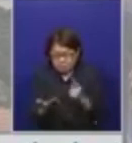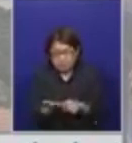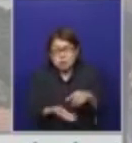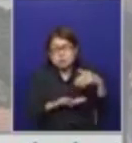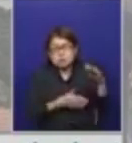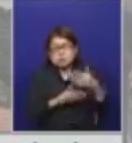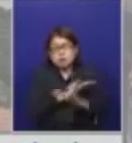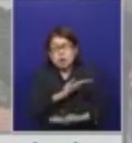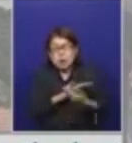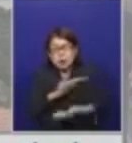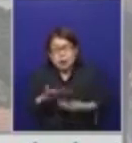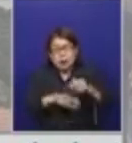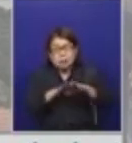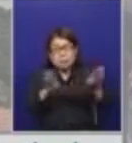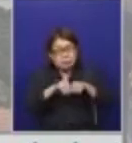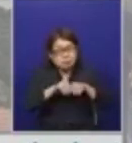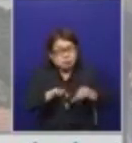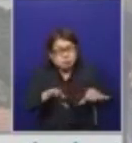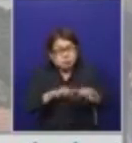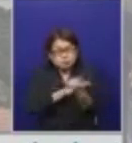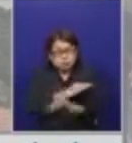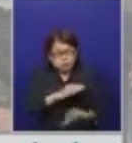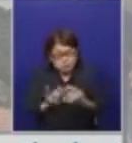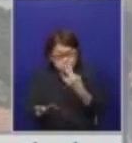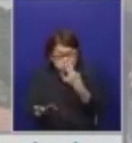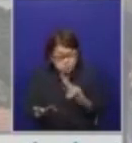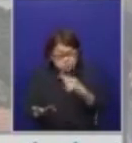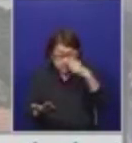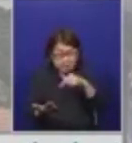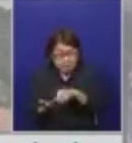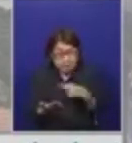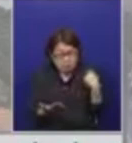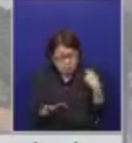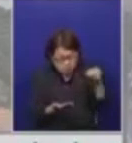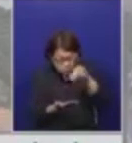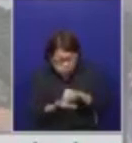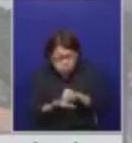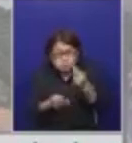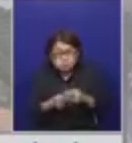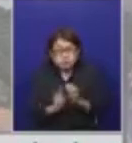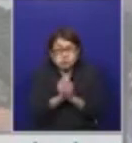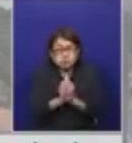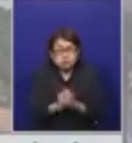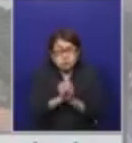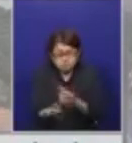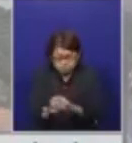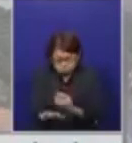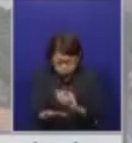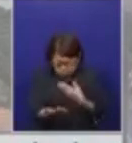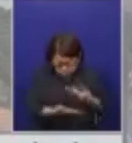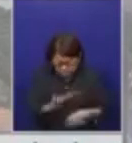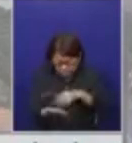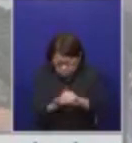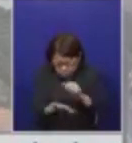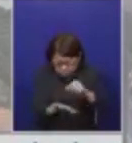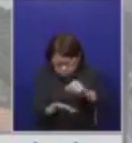ดูแพลตฟอร์มออนไลน์ของเมืองไทยเนี่ยนะครับตอนนี้คนจีนเข้ามาขายเยอะมากทำไมเราในทางกลับกัน